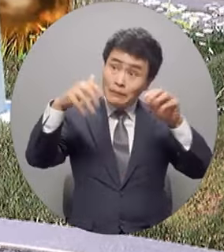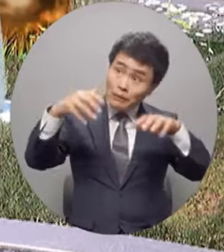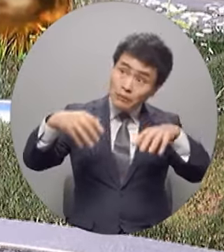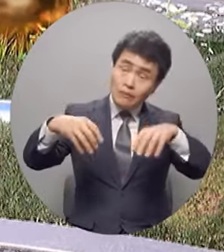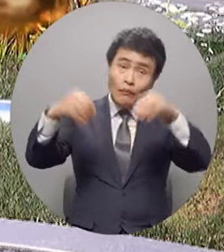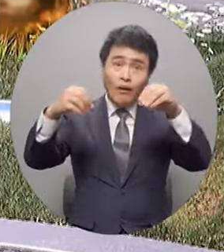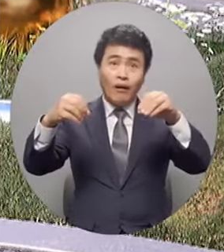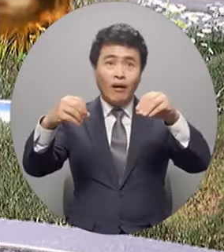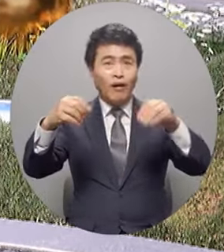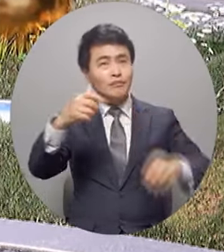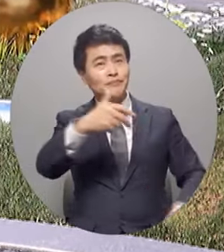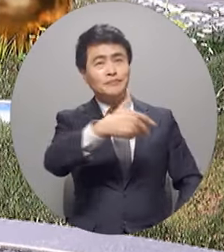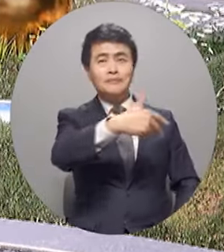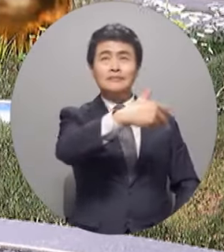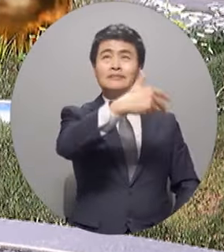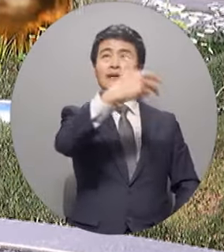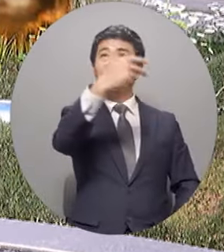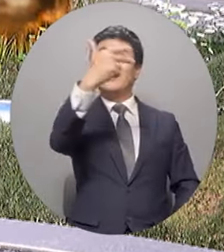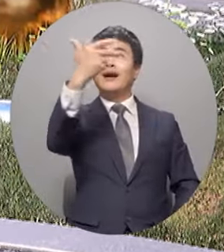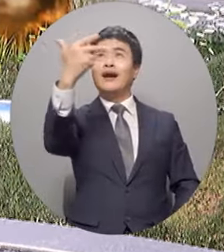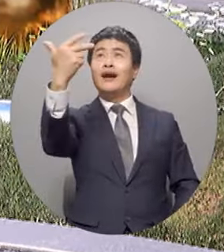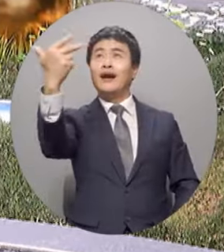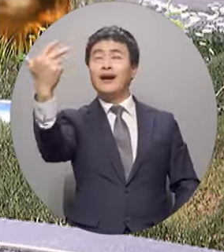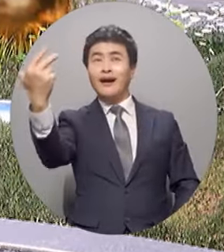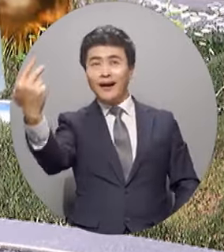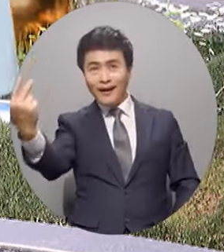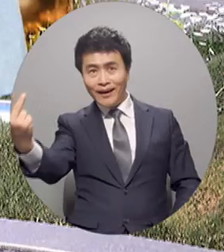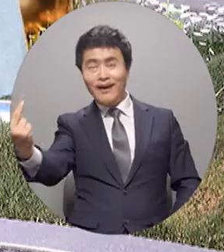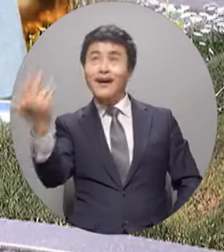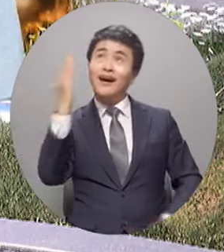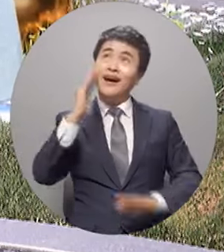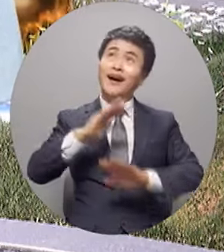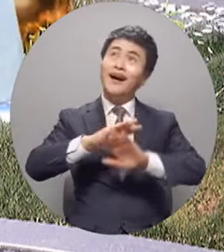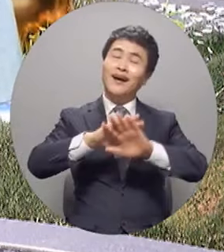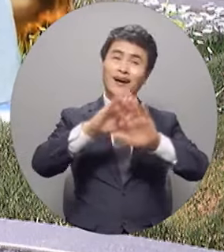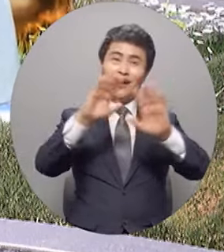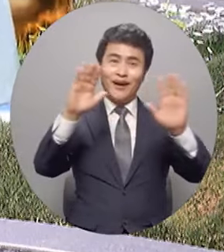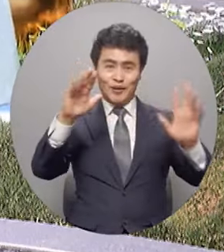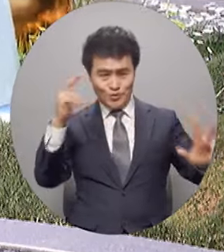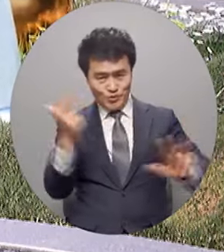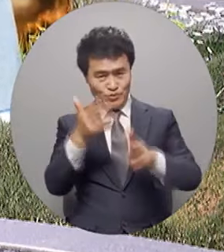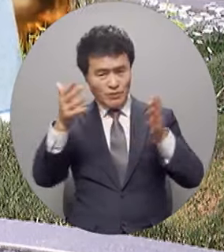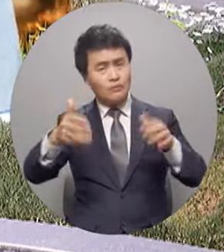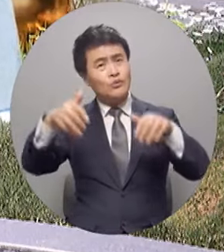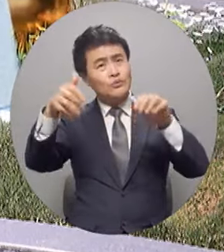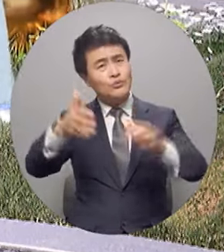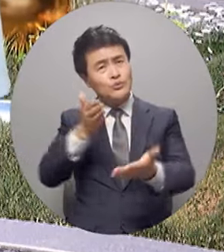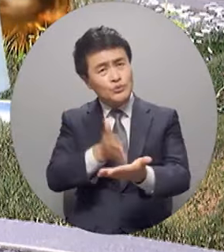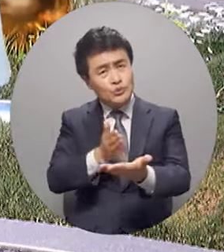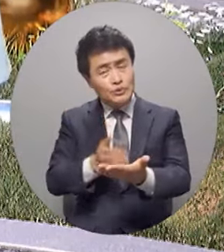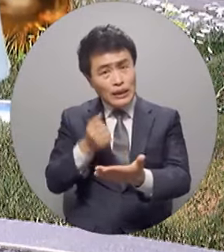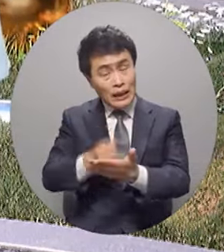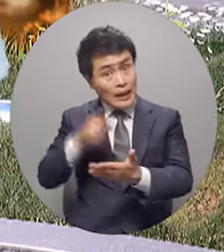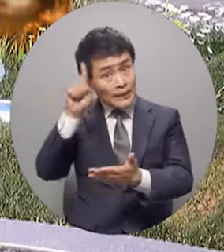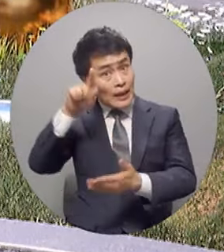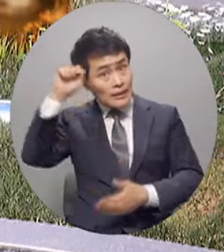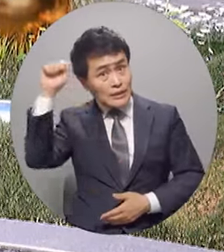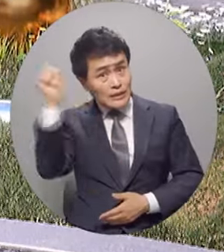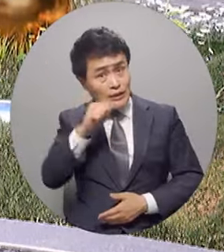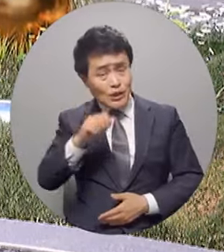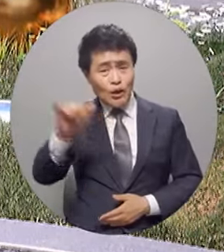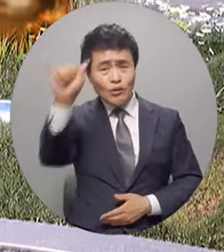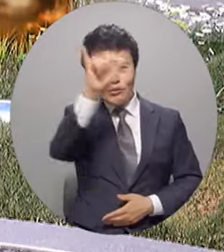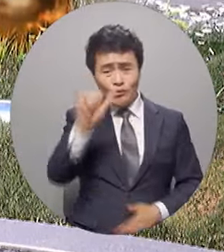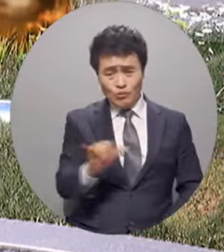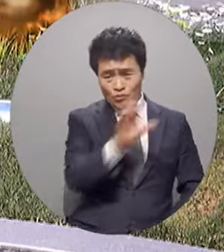사이에 무지개가 떠올라 파란 하늘을 수놓고 있습니다. 아쉽게도 이번 주말에도 비 소식이 있는데요. 내일 새벽부터